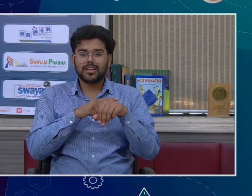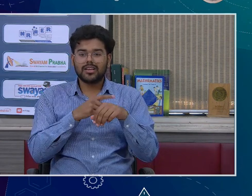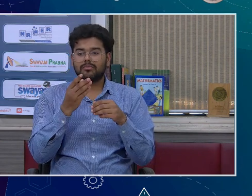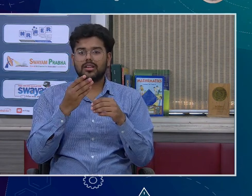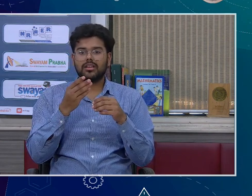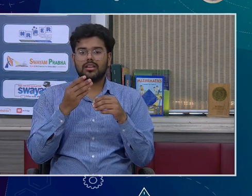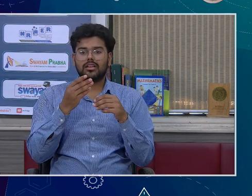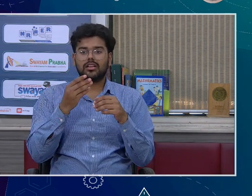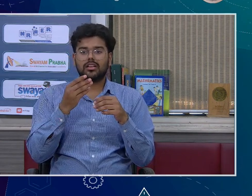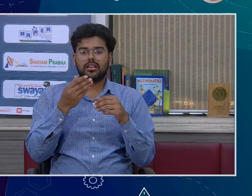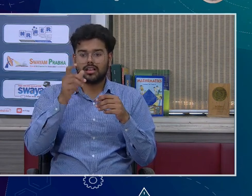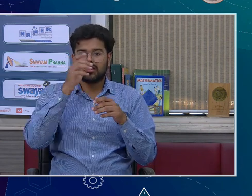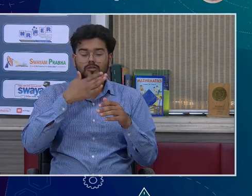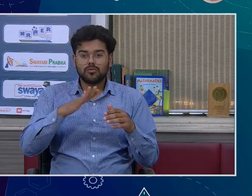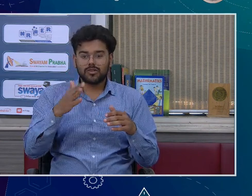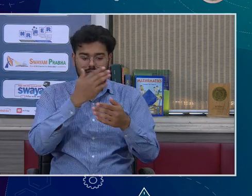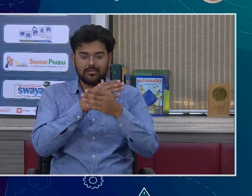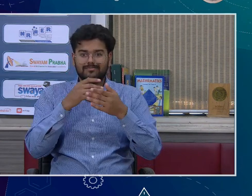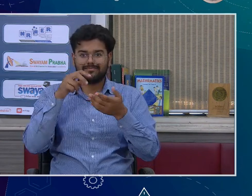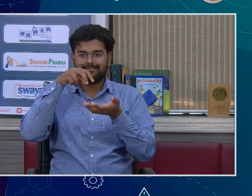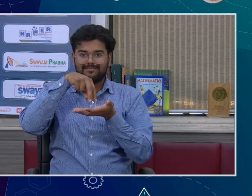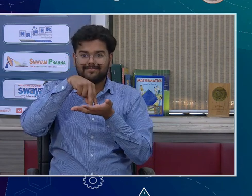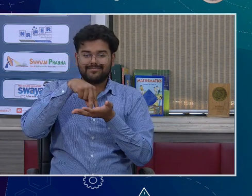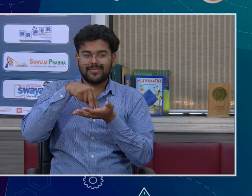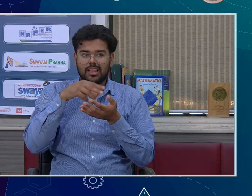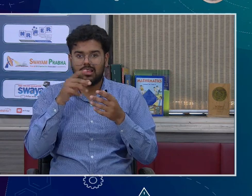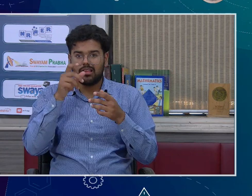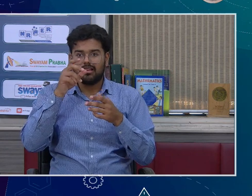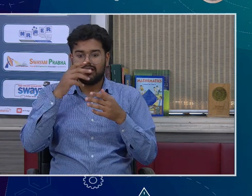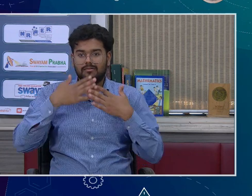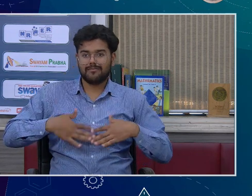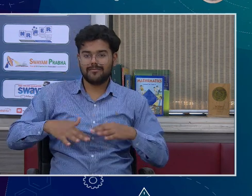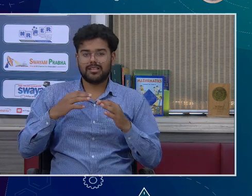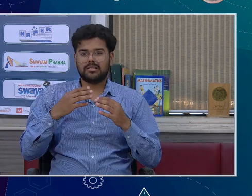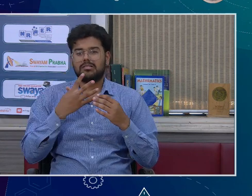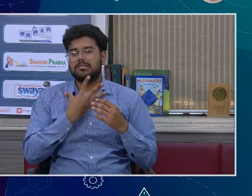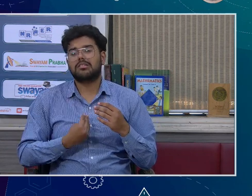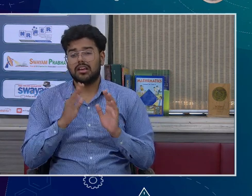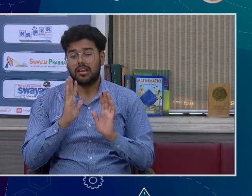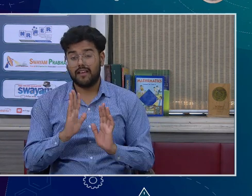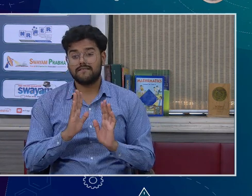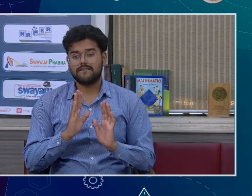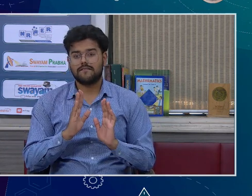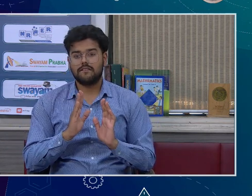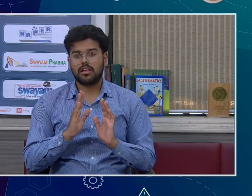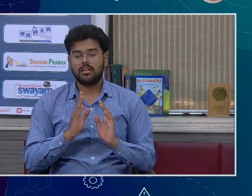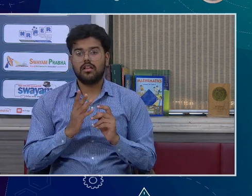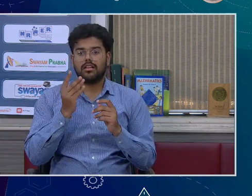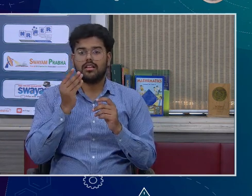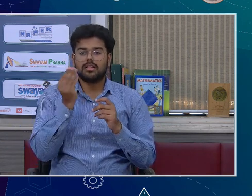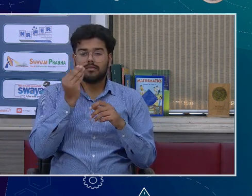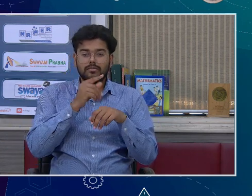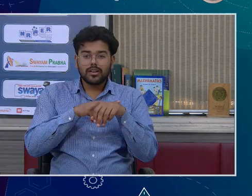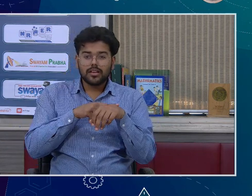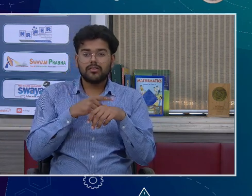their physical appearances. यहाँ पे भी जो पेड़ है वो अपना physical appearance से बहुत दुखी था. कई बार बच्चे होते हैं जिनके कद छोटे